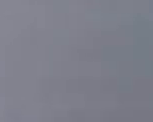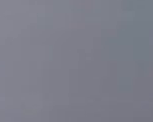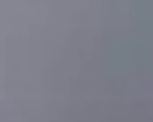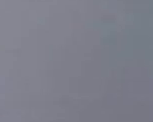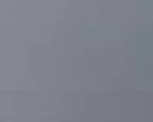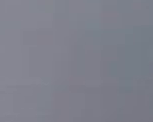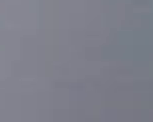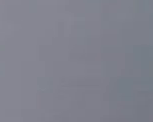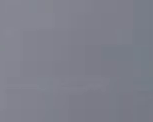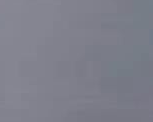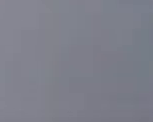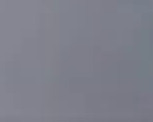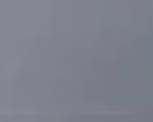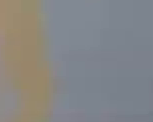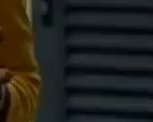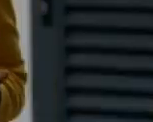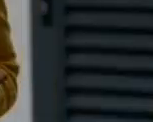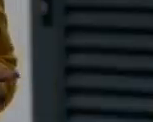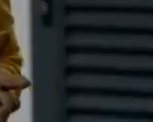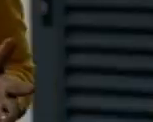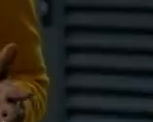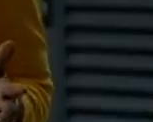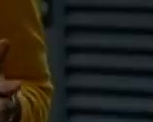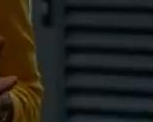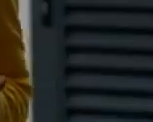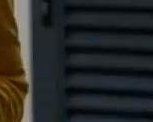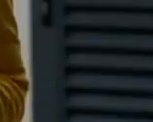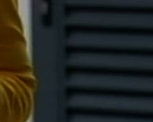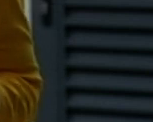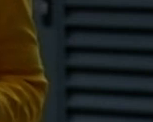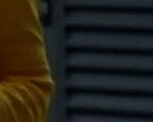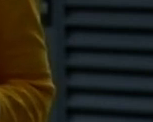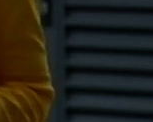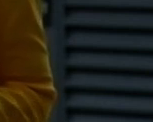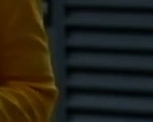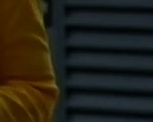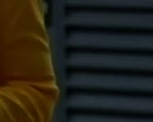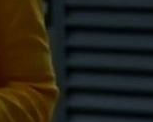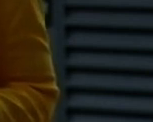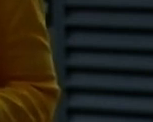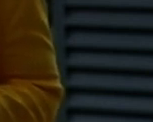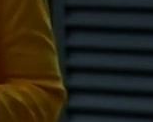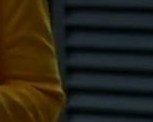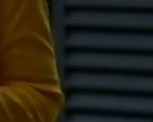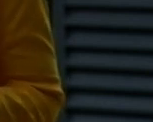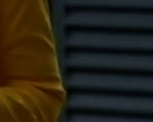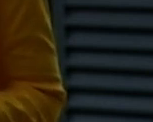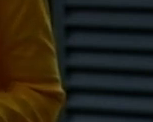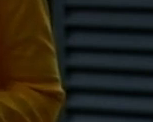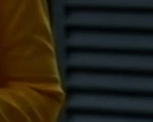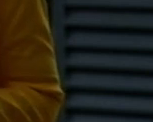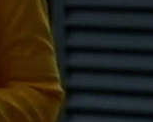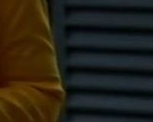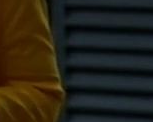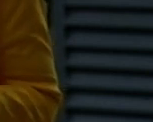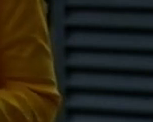cette famille. Merci madame. Alors autre chose, le chef de l'État ici sur place, il a inauguré les